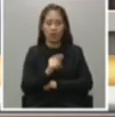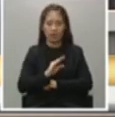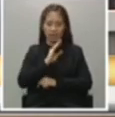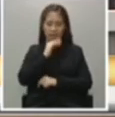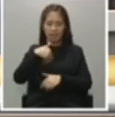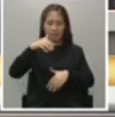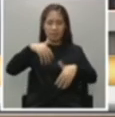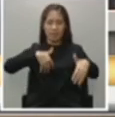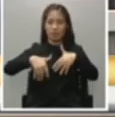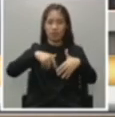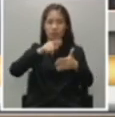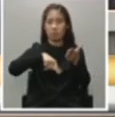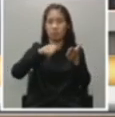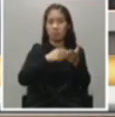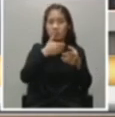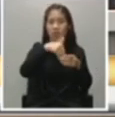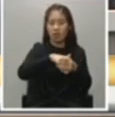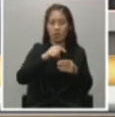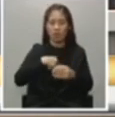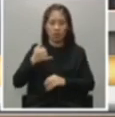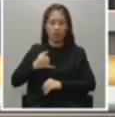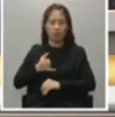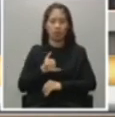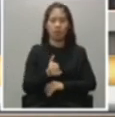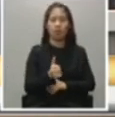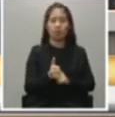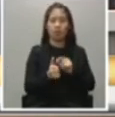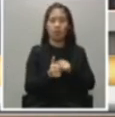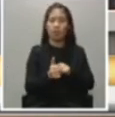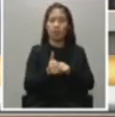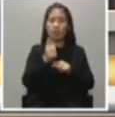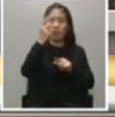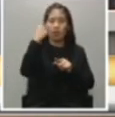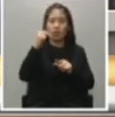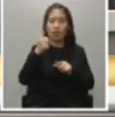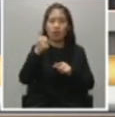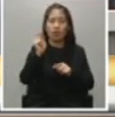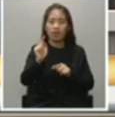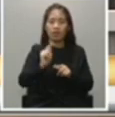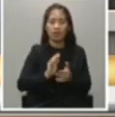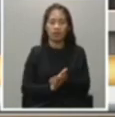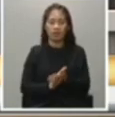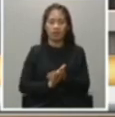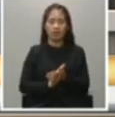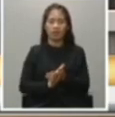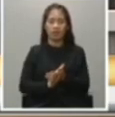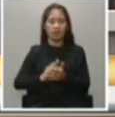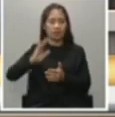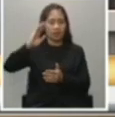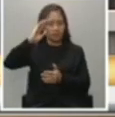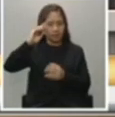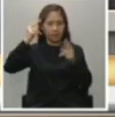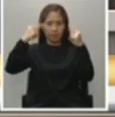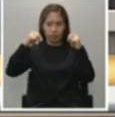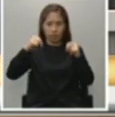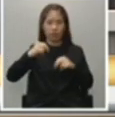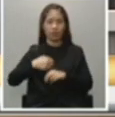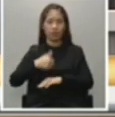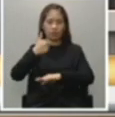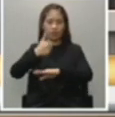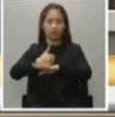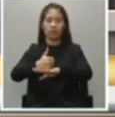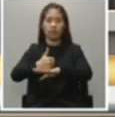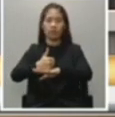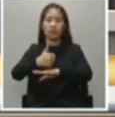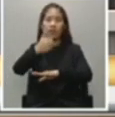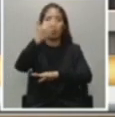ม่เลือกแล้วท่านมาเป็นนายกรัฐมนตรีได้อย่างไรพลเอกประยุทธ์เป็นนายกรัฐมนตรีได้เพ